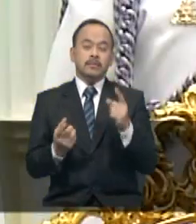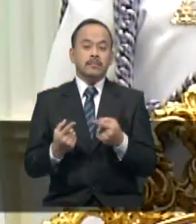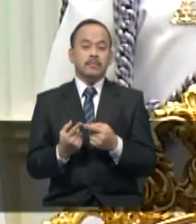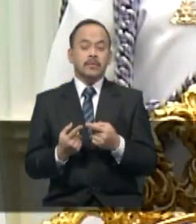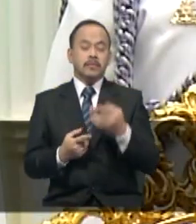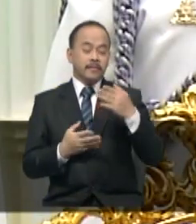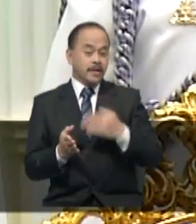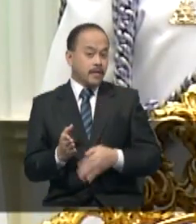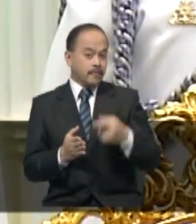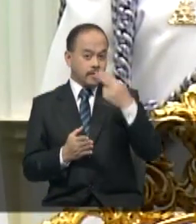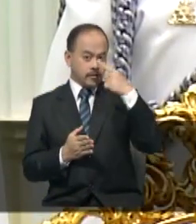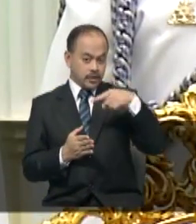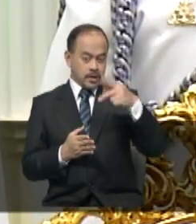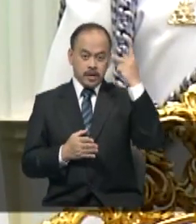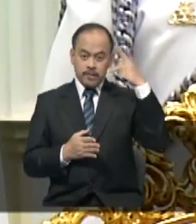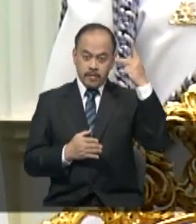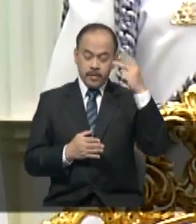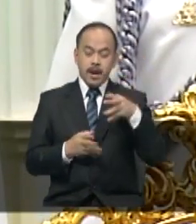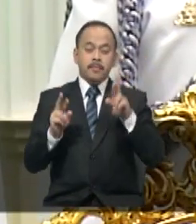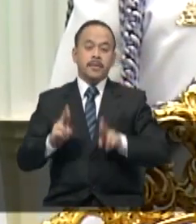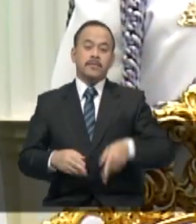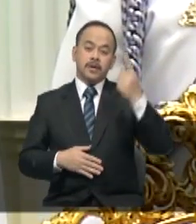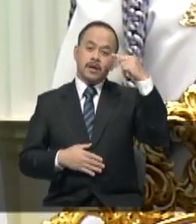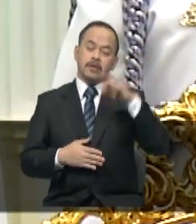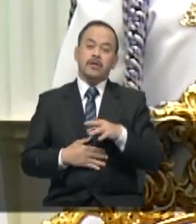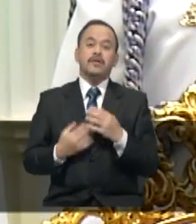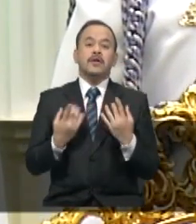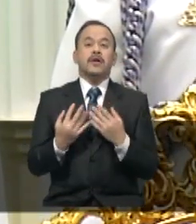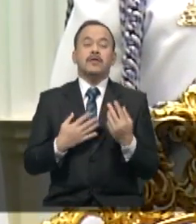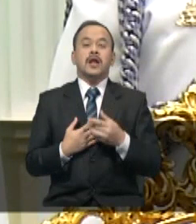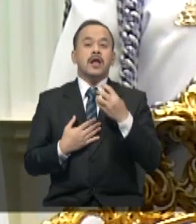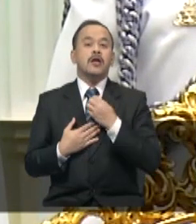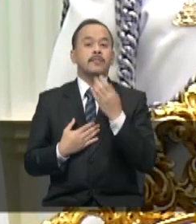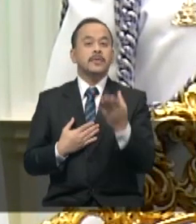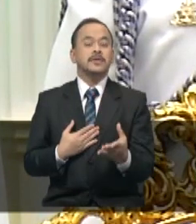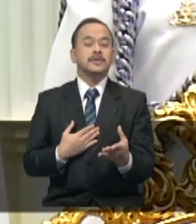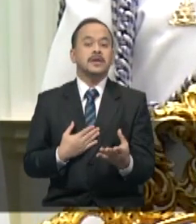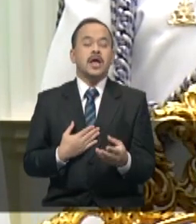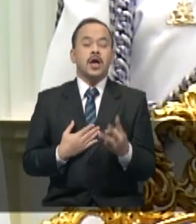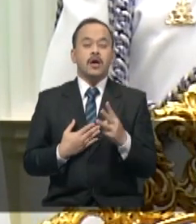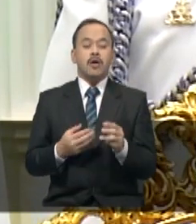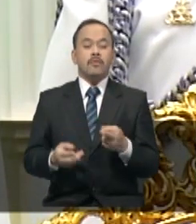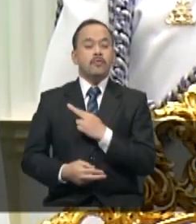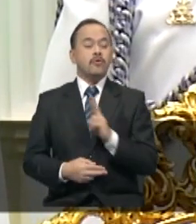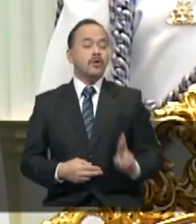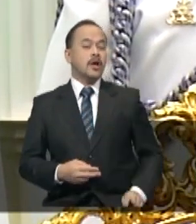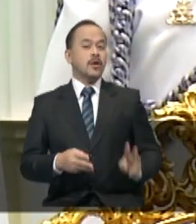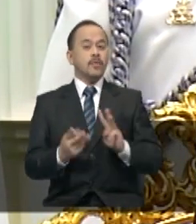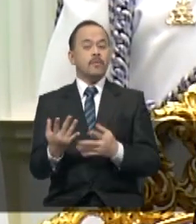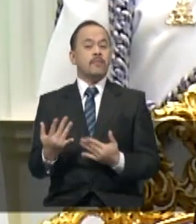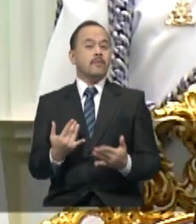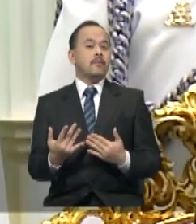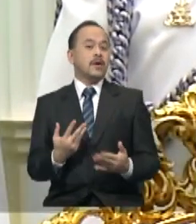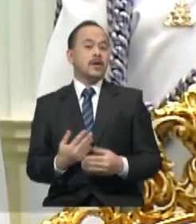Government and the people of Thailand on the joyous occasions of the announcement of the royal wedding ceremony of His Royal